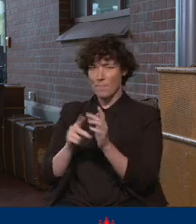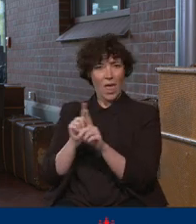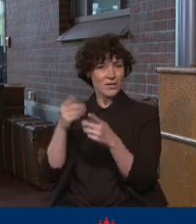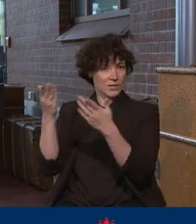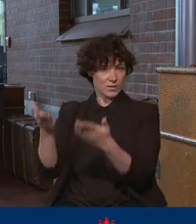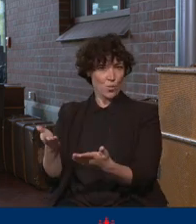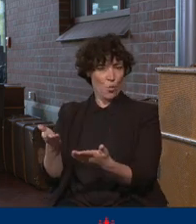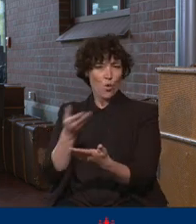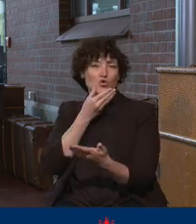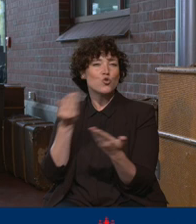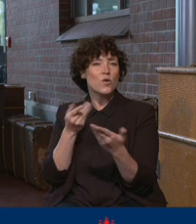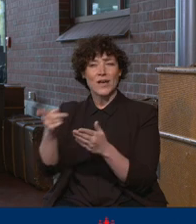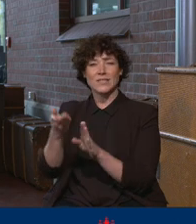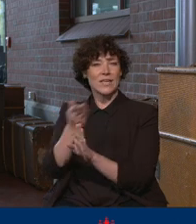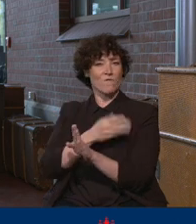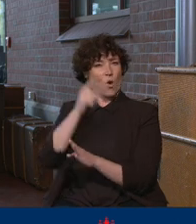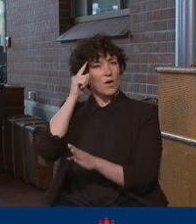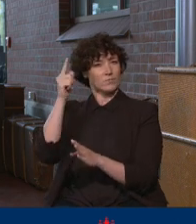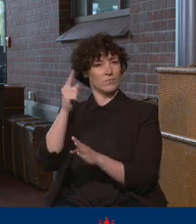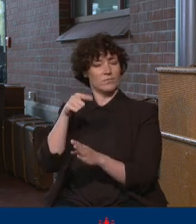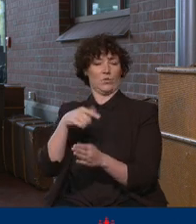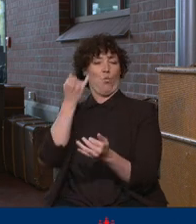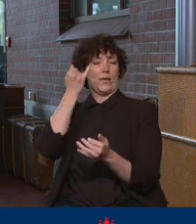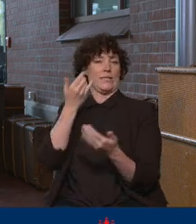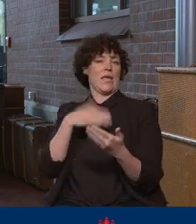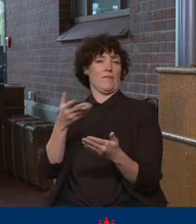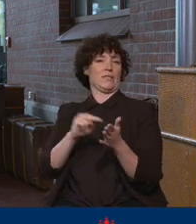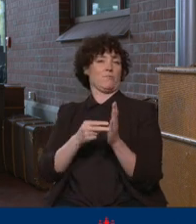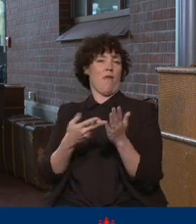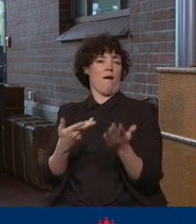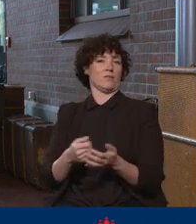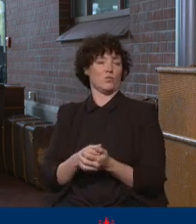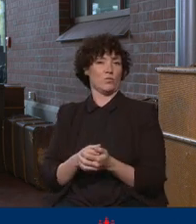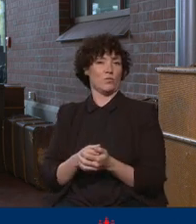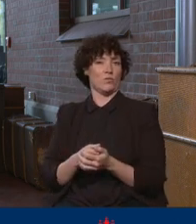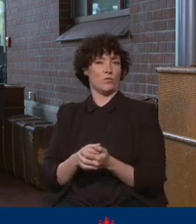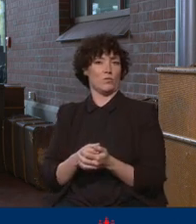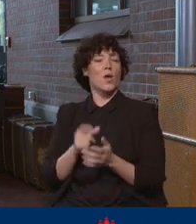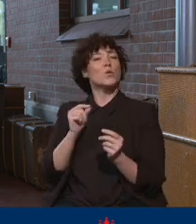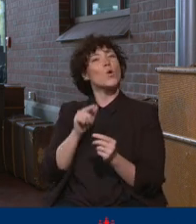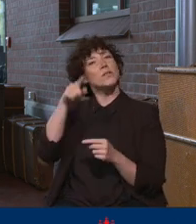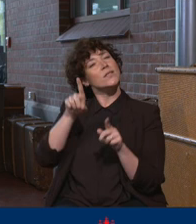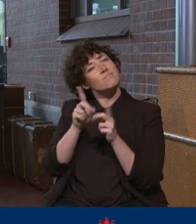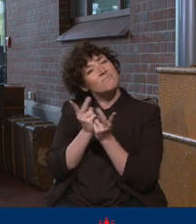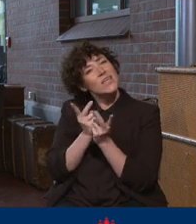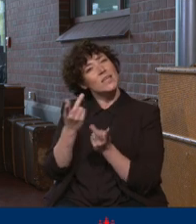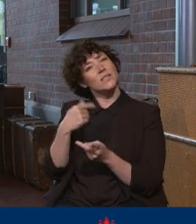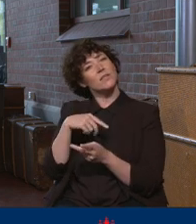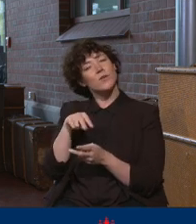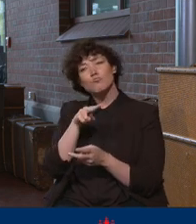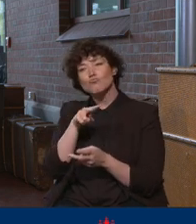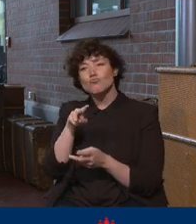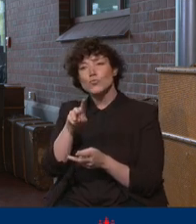man geht dadurch durch diese laden und sozusagen ganz nah in unmittelbarer zusammenhang findet man die ungewöhnlichsten dinge und die